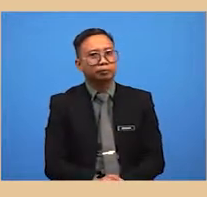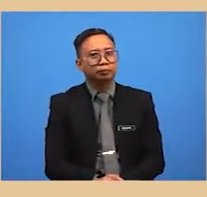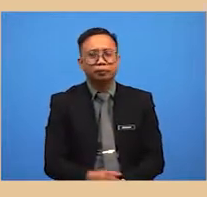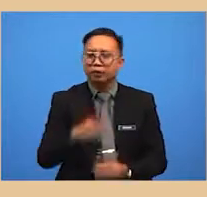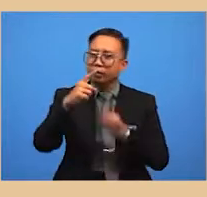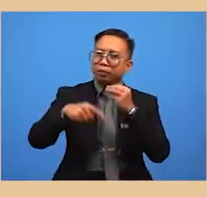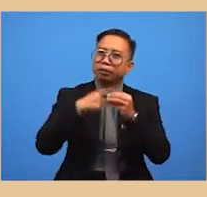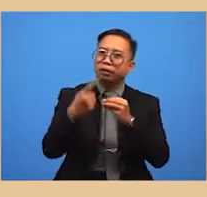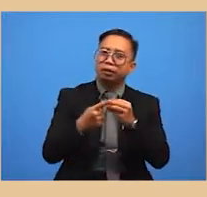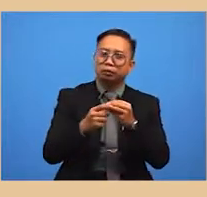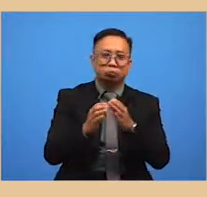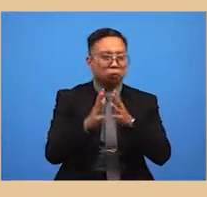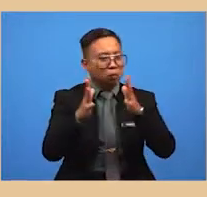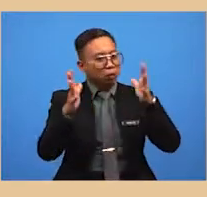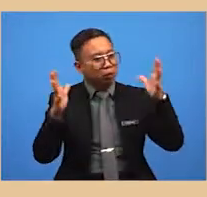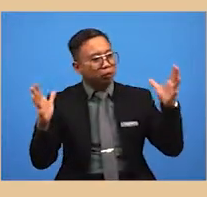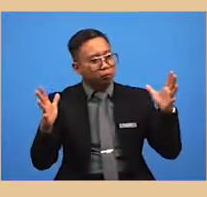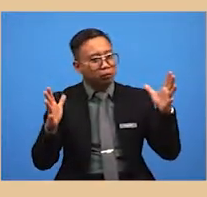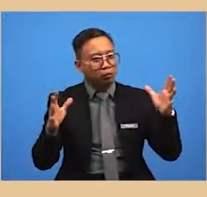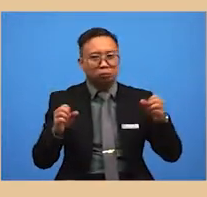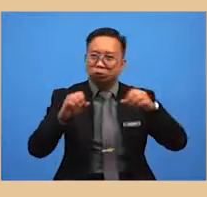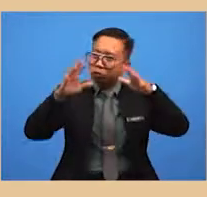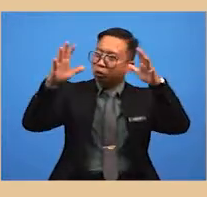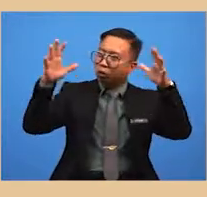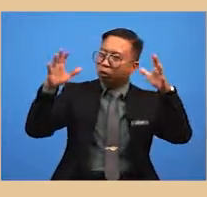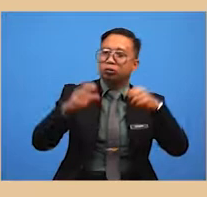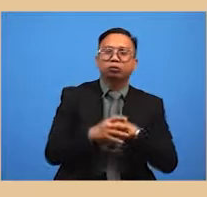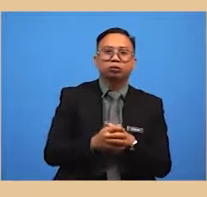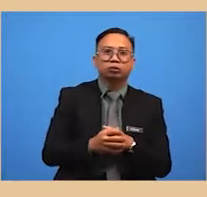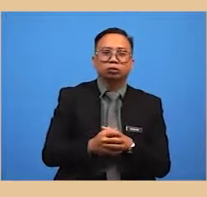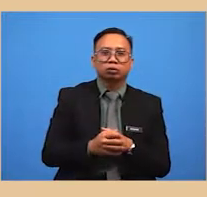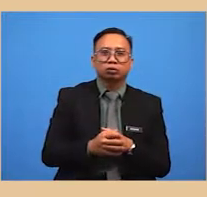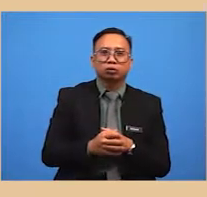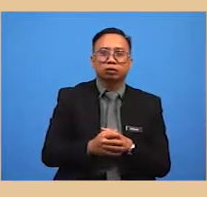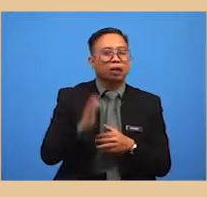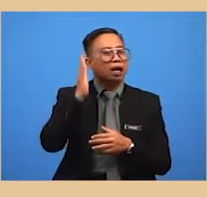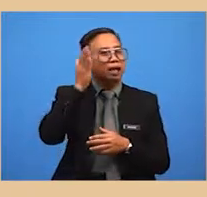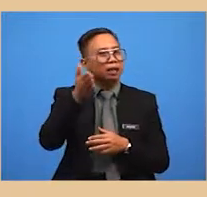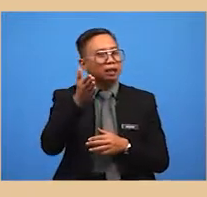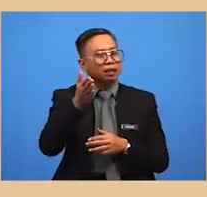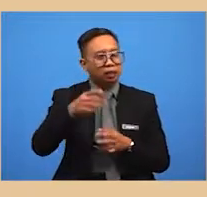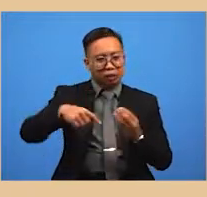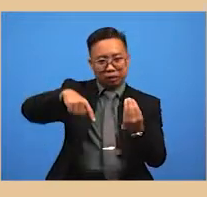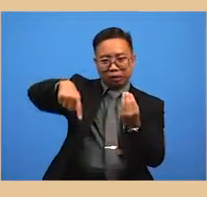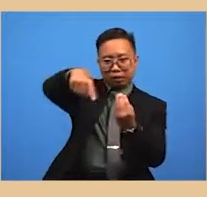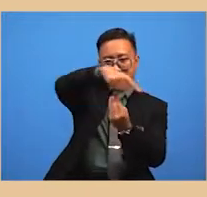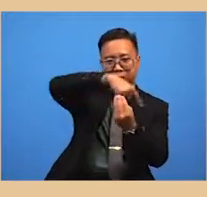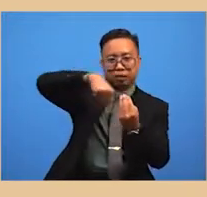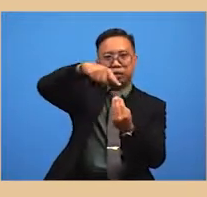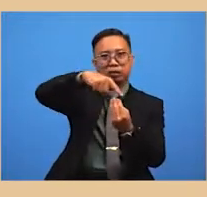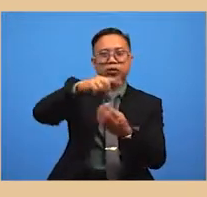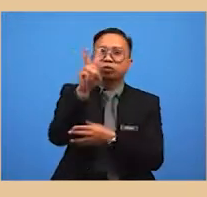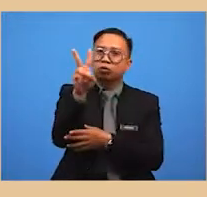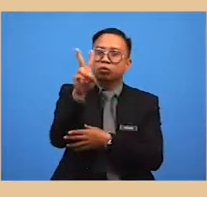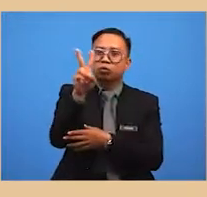Apabila nucellus berkembang dan membesar, nucellus akan dikelilingi oleh